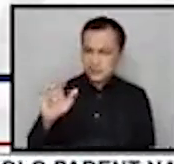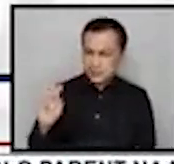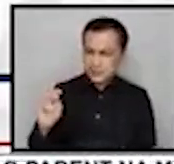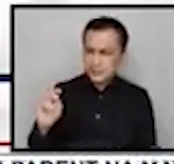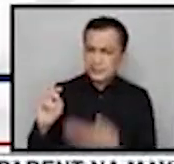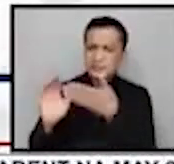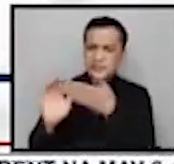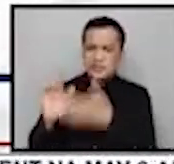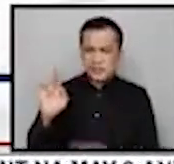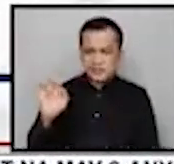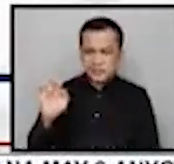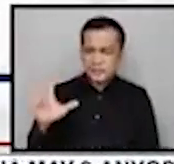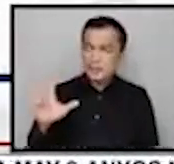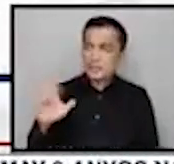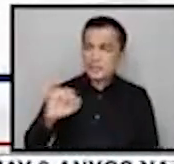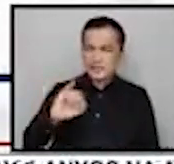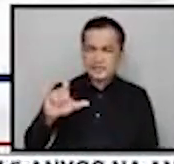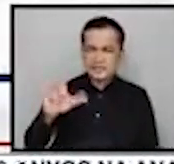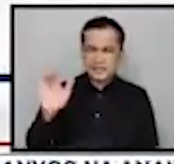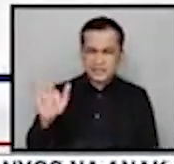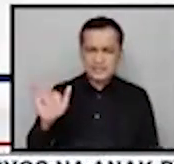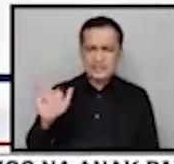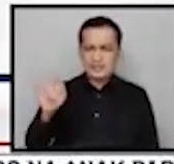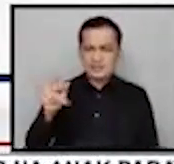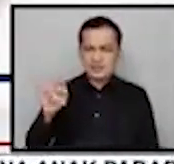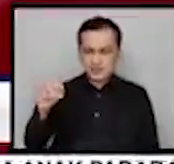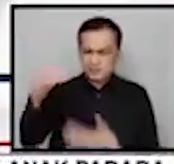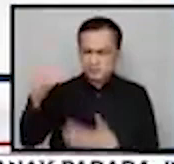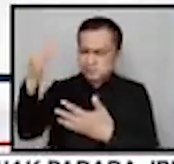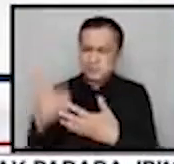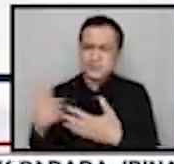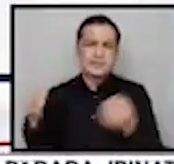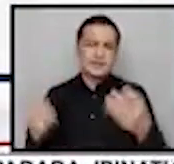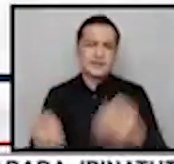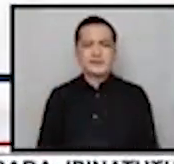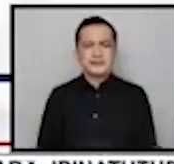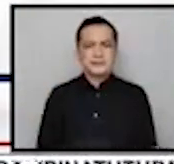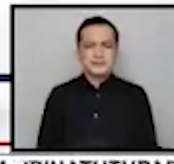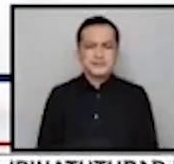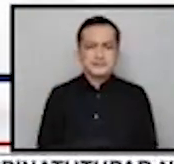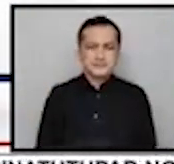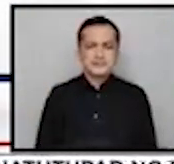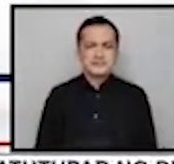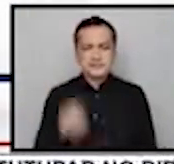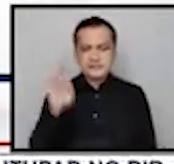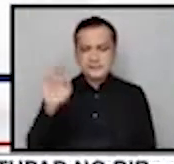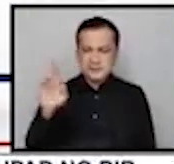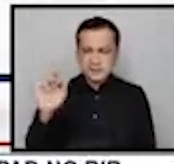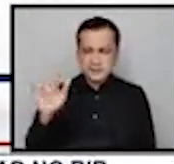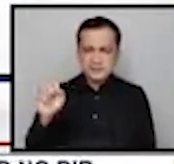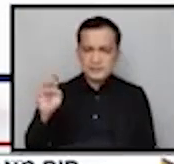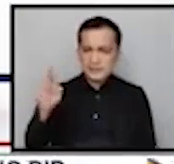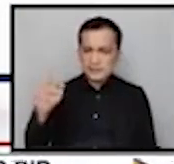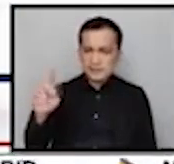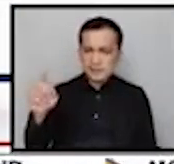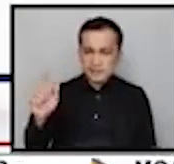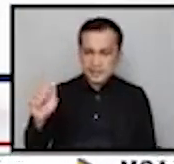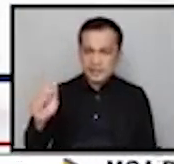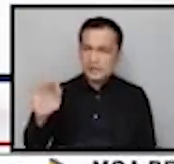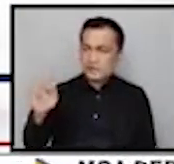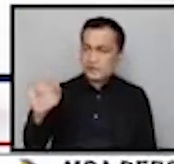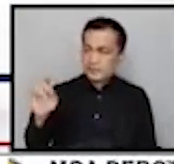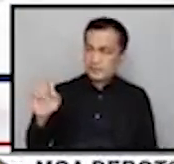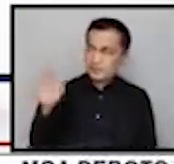Lumentigar, Rafael Adobas Bayog at marami pang iba. Sina Albert Reyes, Maria Zamora at Froyland Rivera